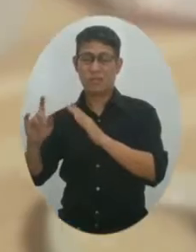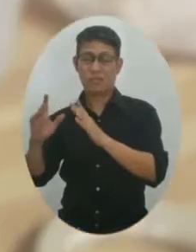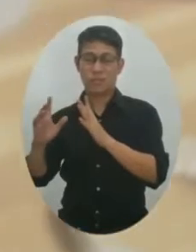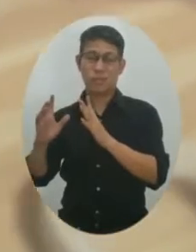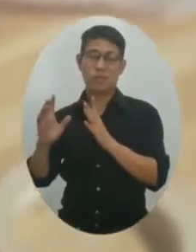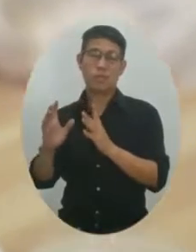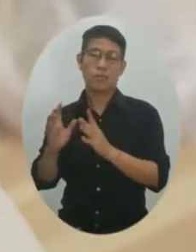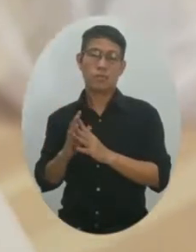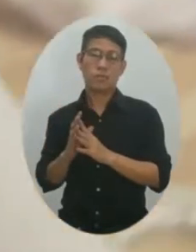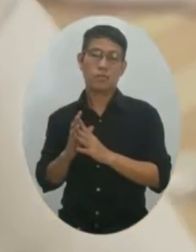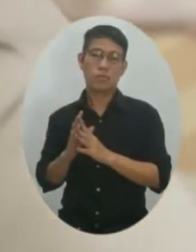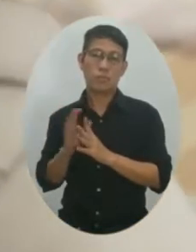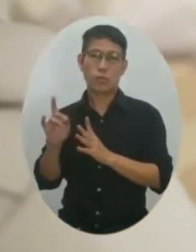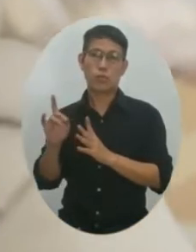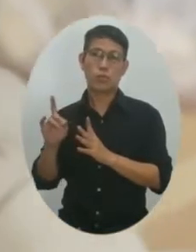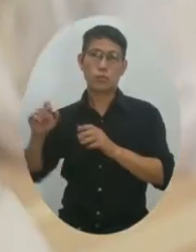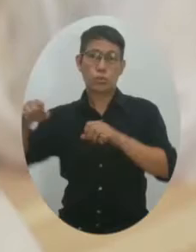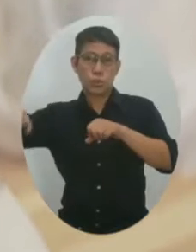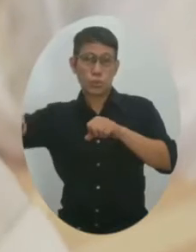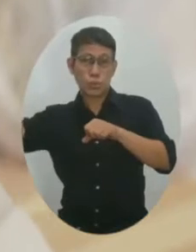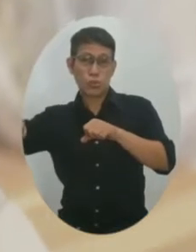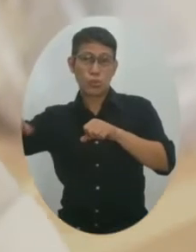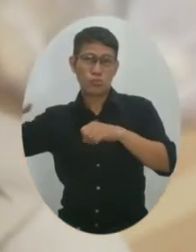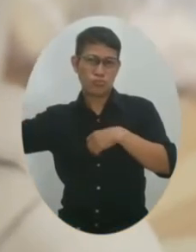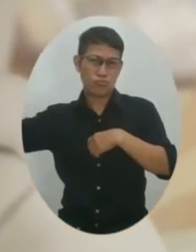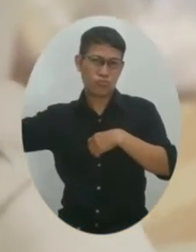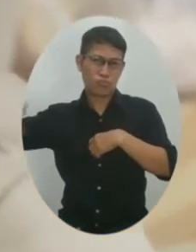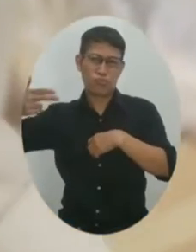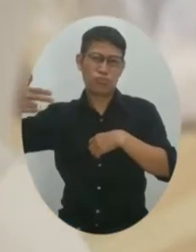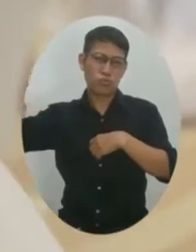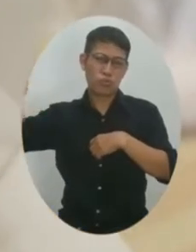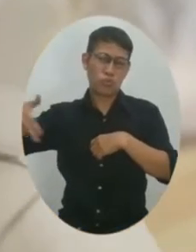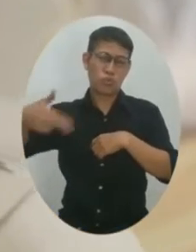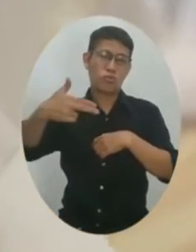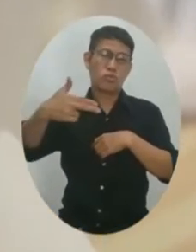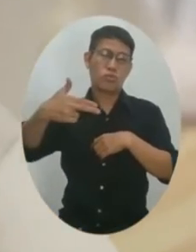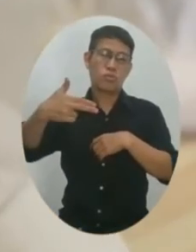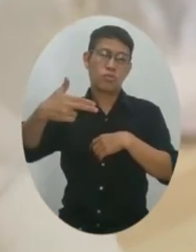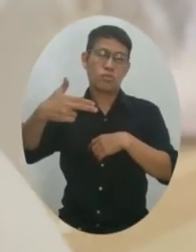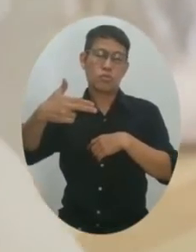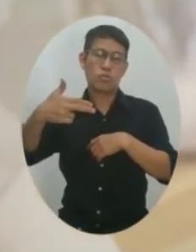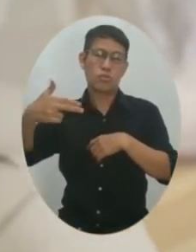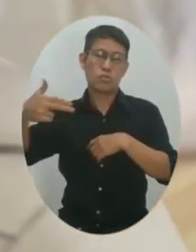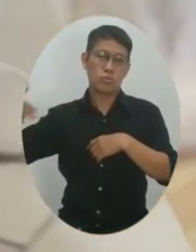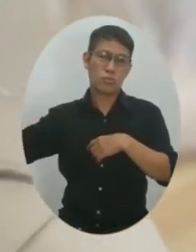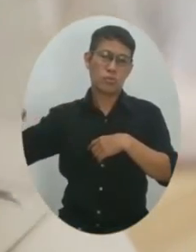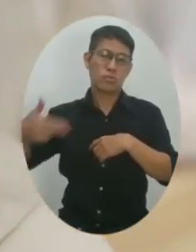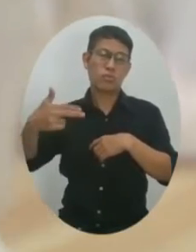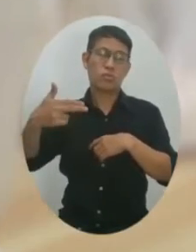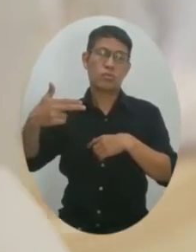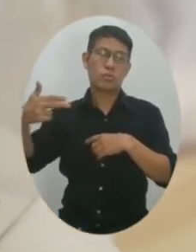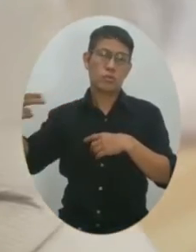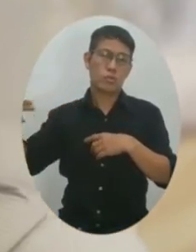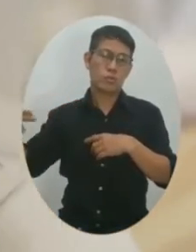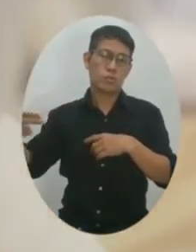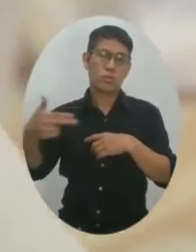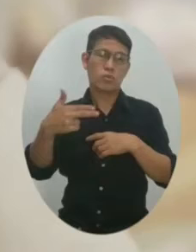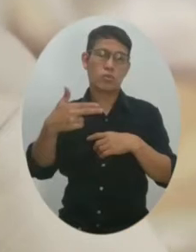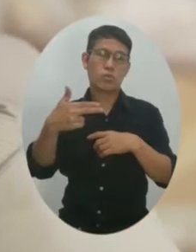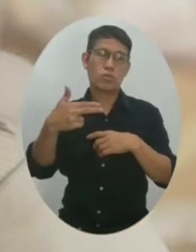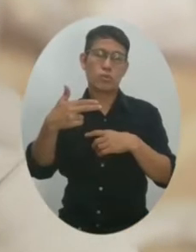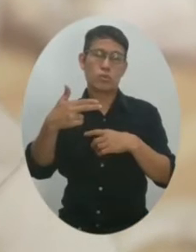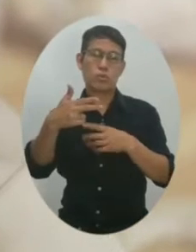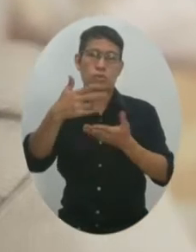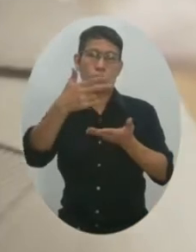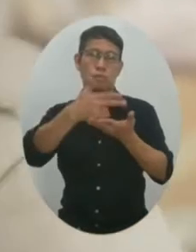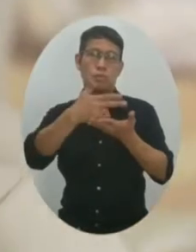So, ang ginawa ko po nun, naghabol po ako sa kanila. Tapos, yun, di na rin po kami nag-stopover na lang po